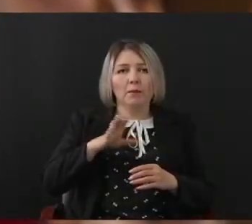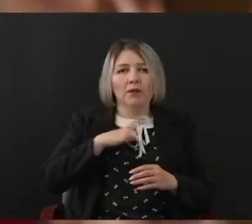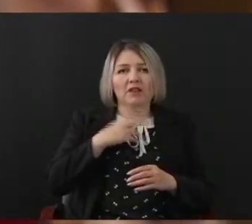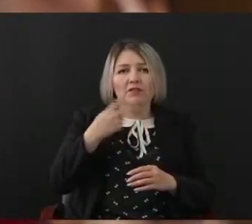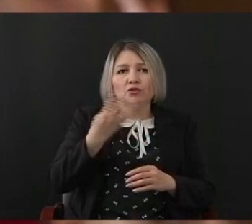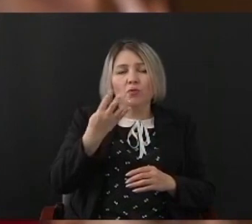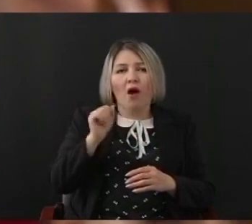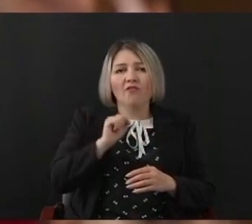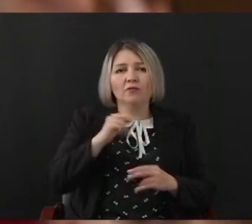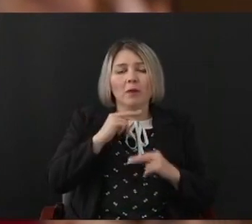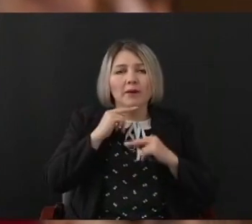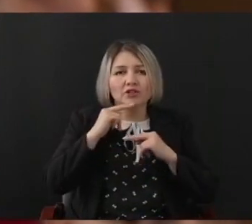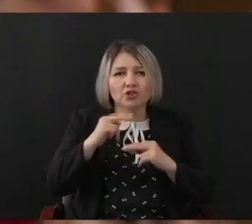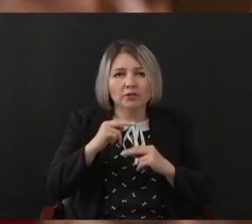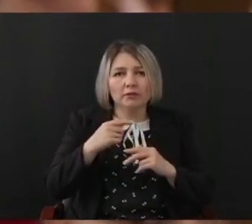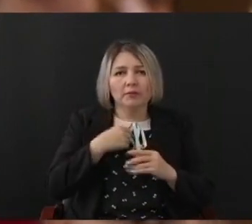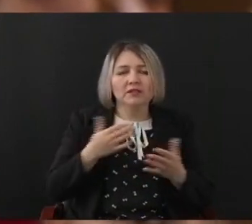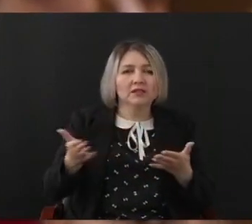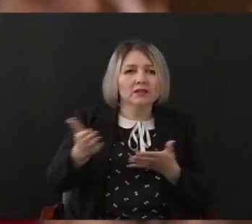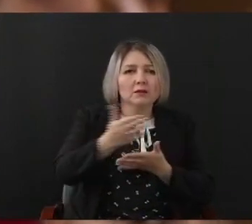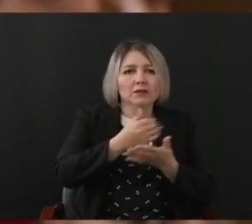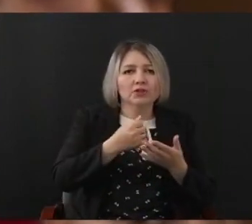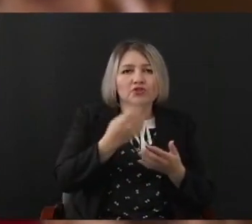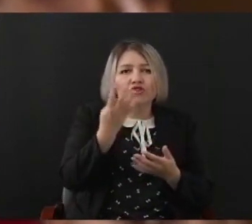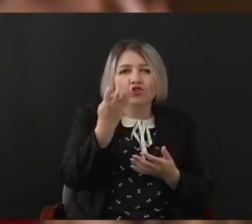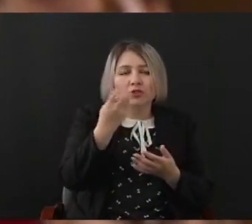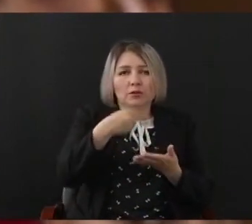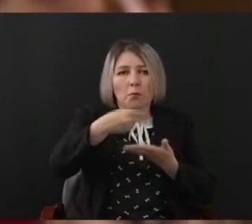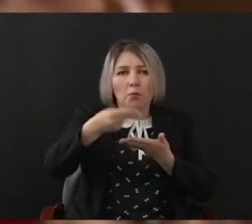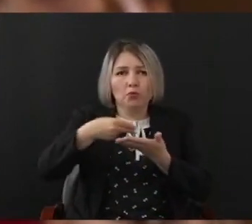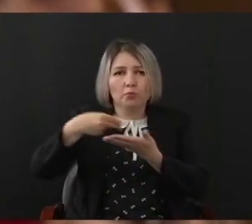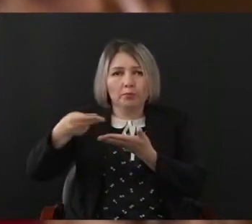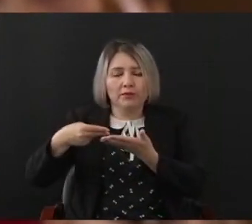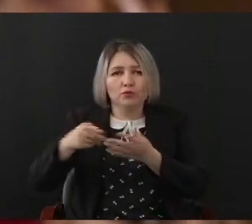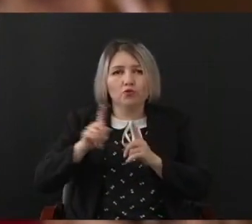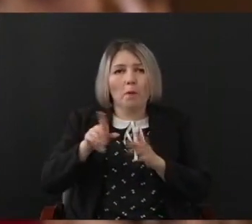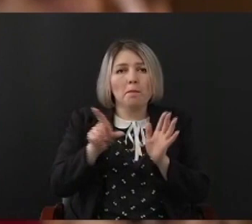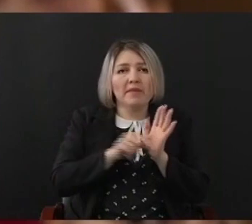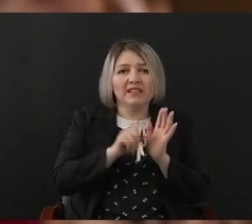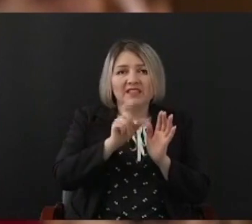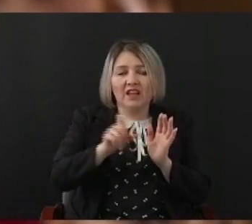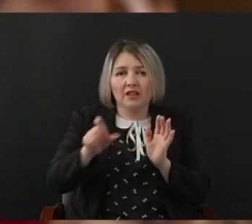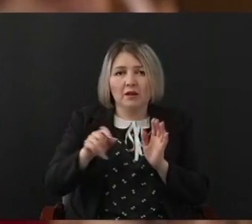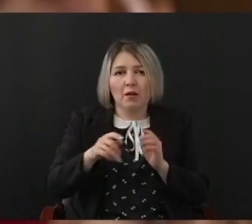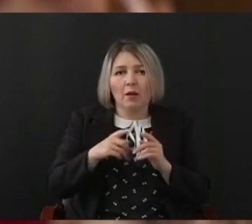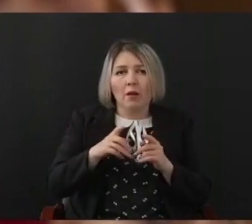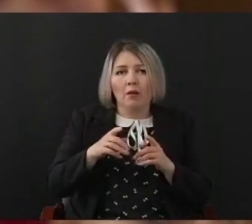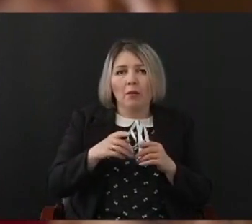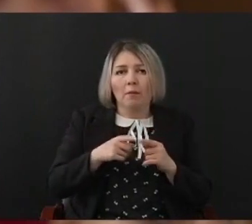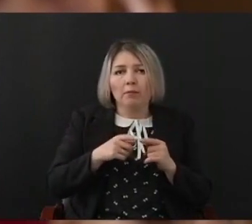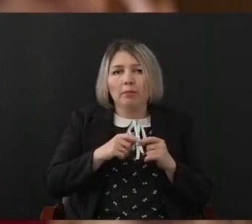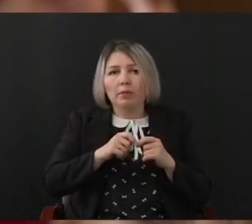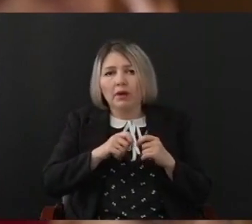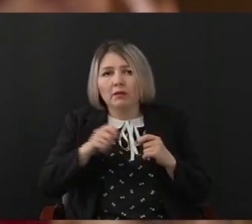400 подписей для того, чтобы нам, пенсионерам, продлили поездки на дачи.